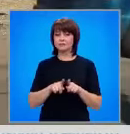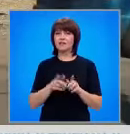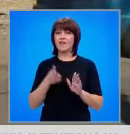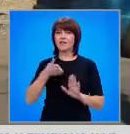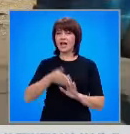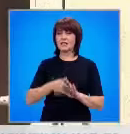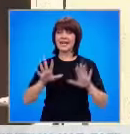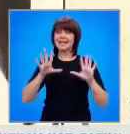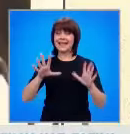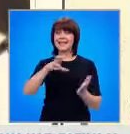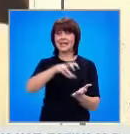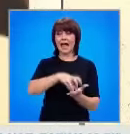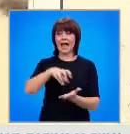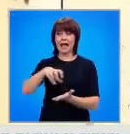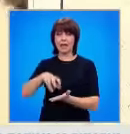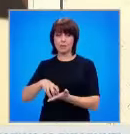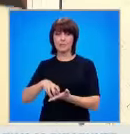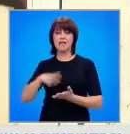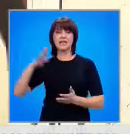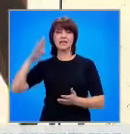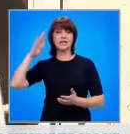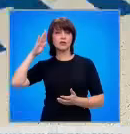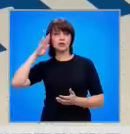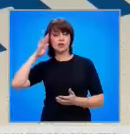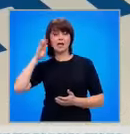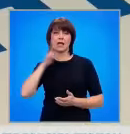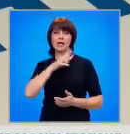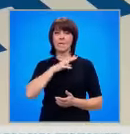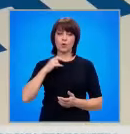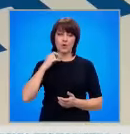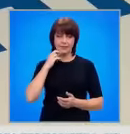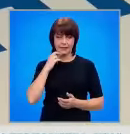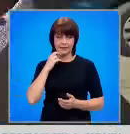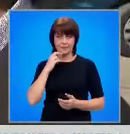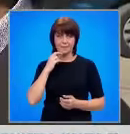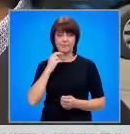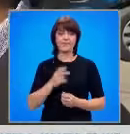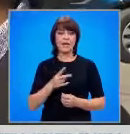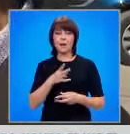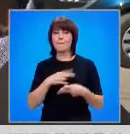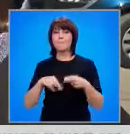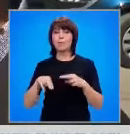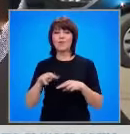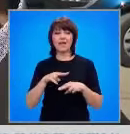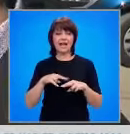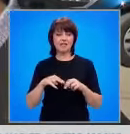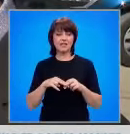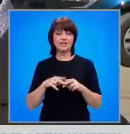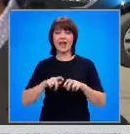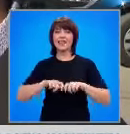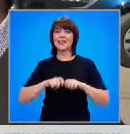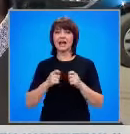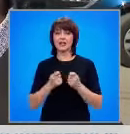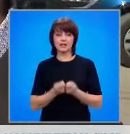общо 10 екипа със служители на криминална, економическа и пътна полиция, както и на жандармерията. Проверяват се нарушения